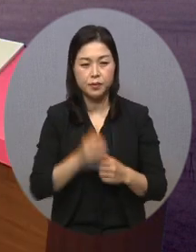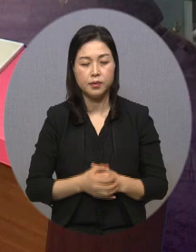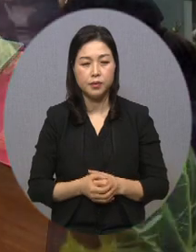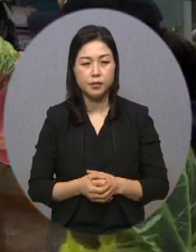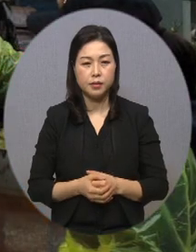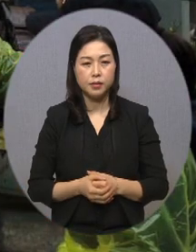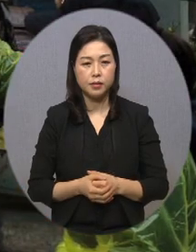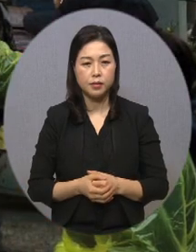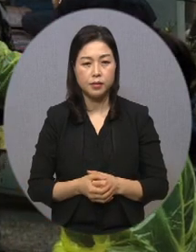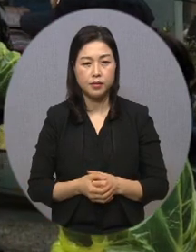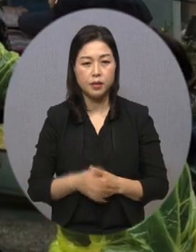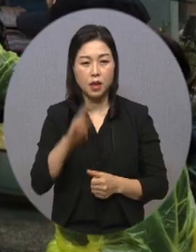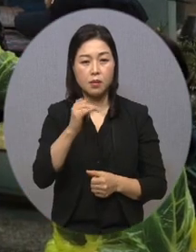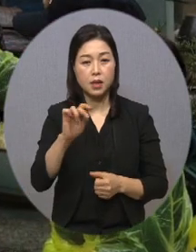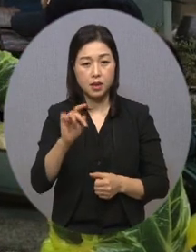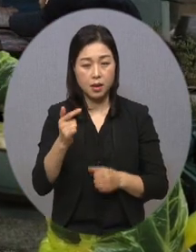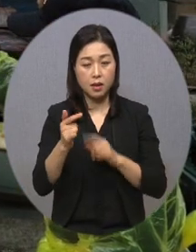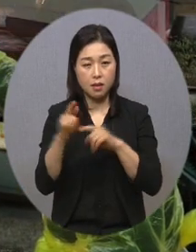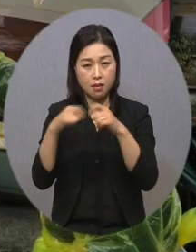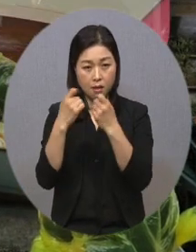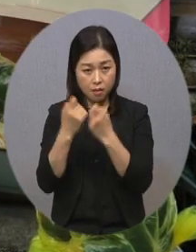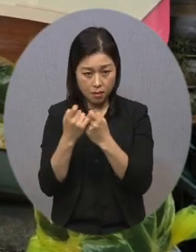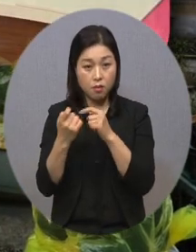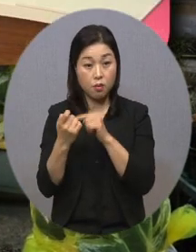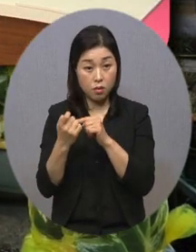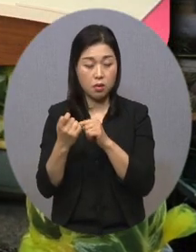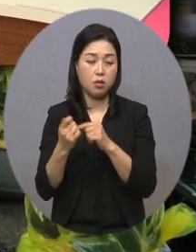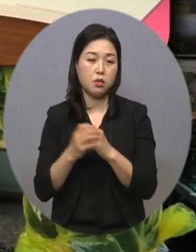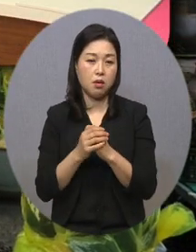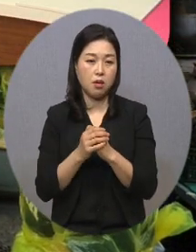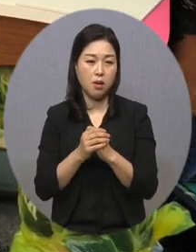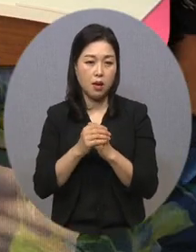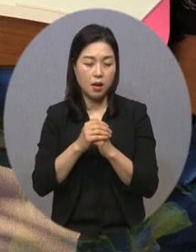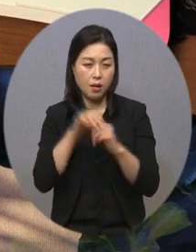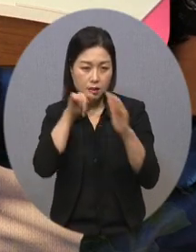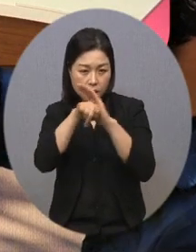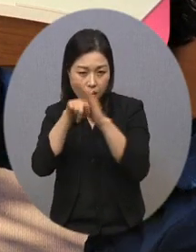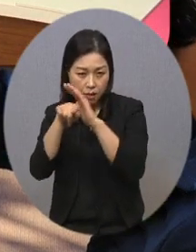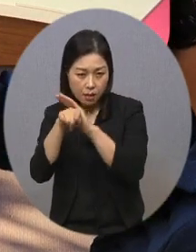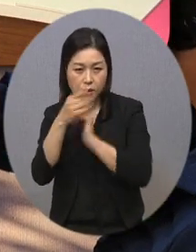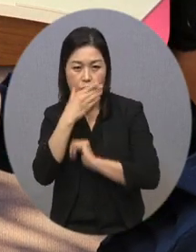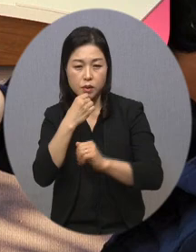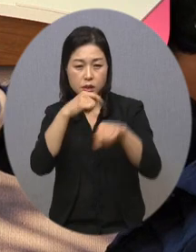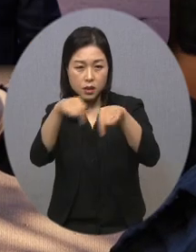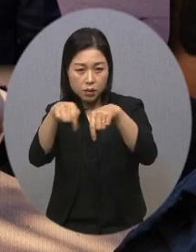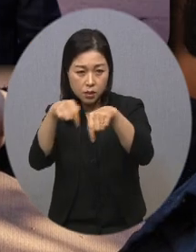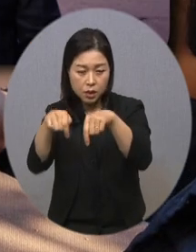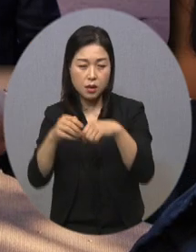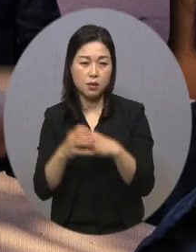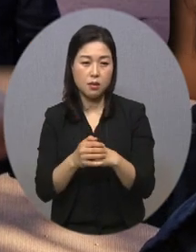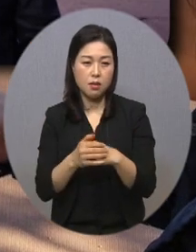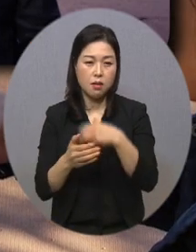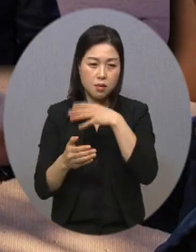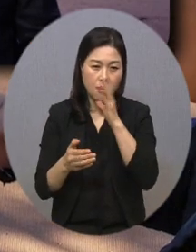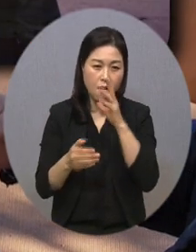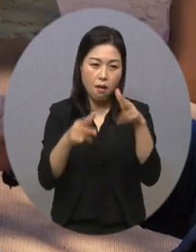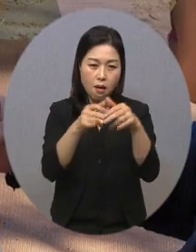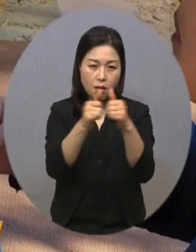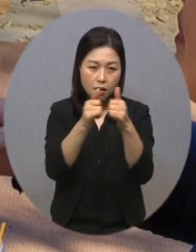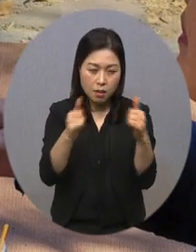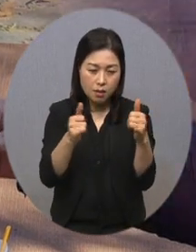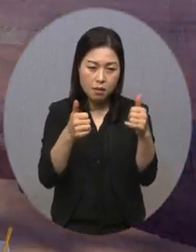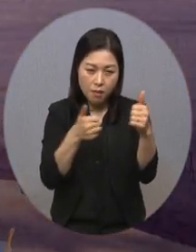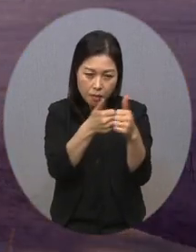경우에는 민간 영역에서 찾아가는 복지 정책을 통해서 취약계층을 섬기고 돌보는 것이